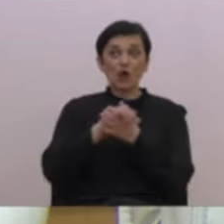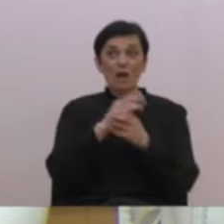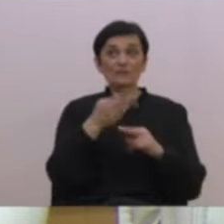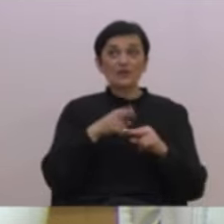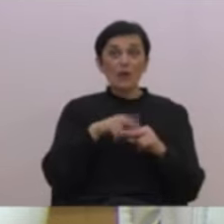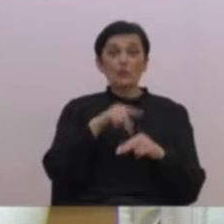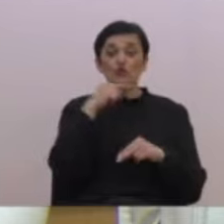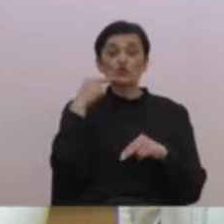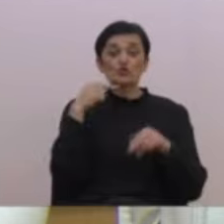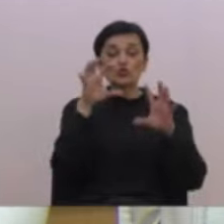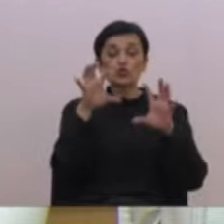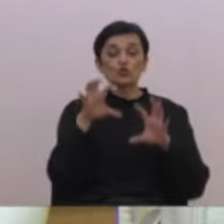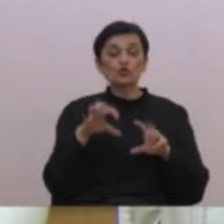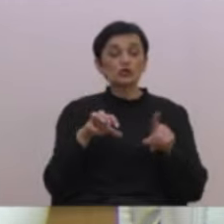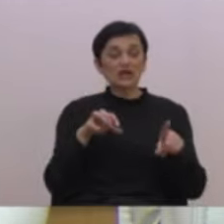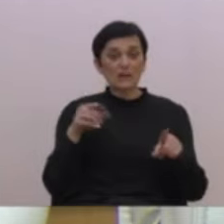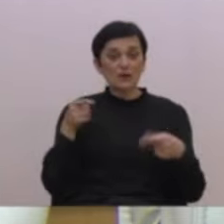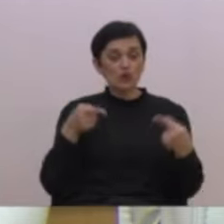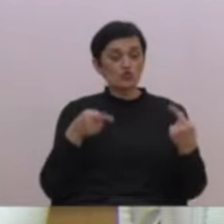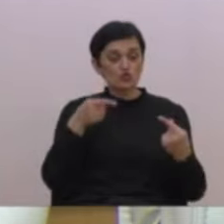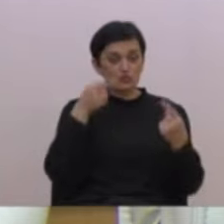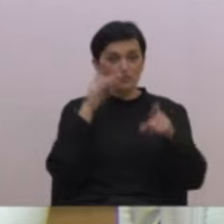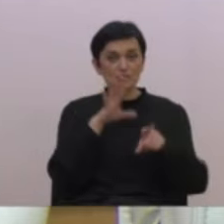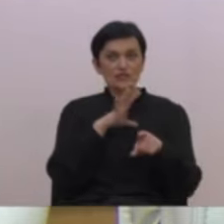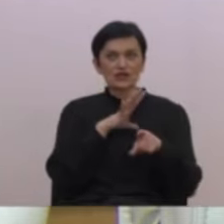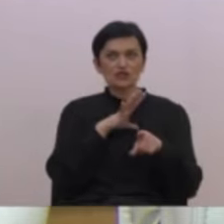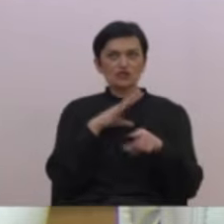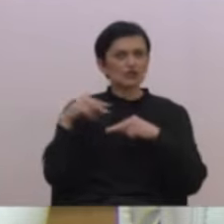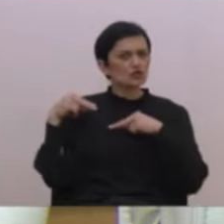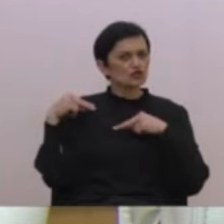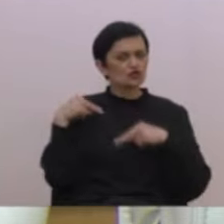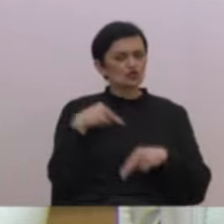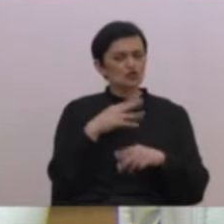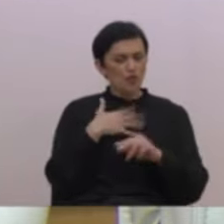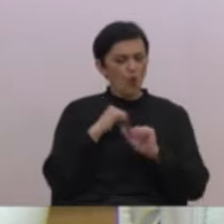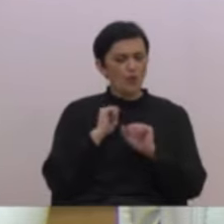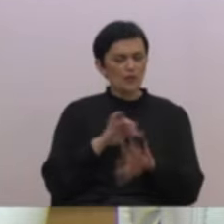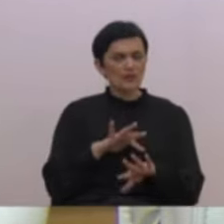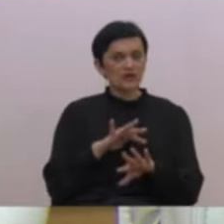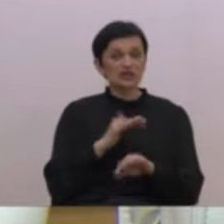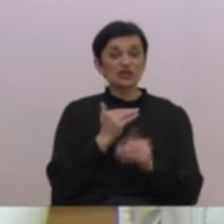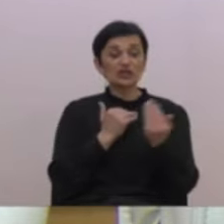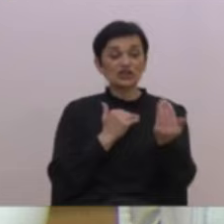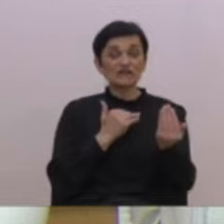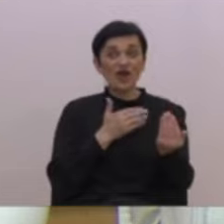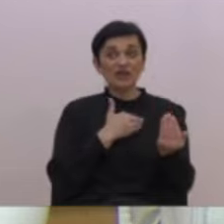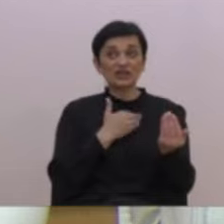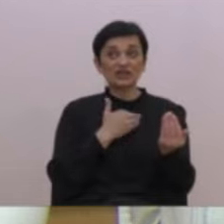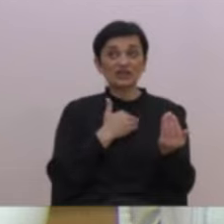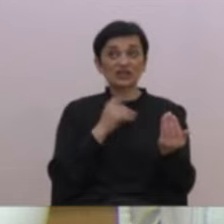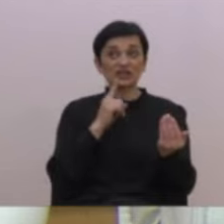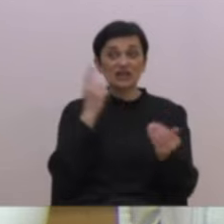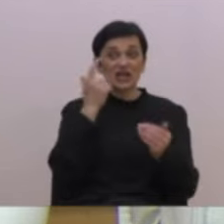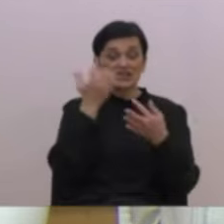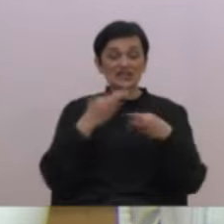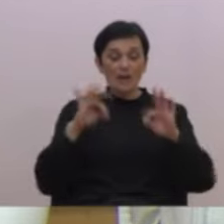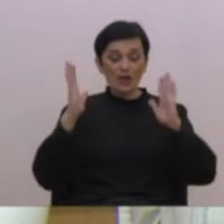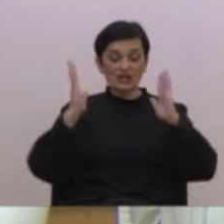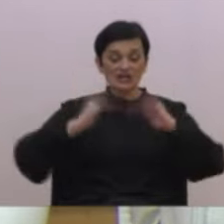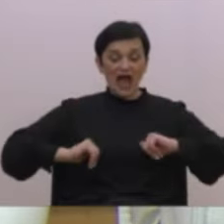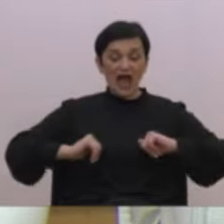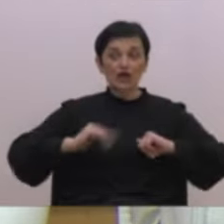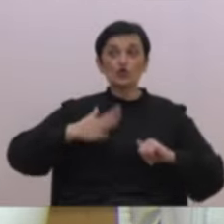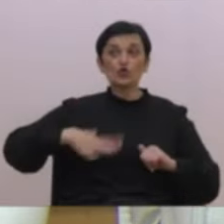რუსულ კანონმდებლობას უპირისპირდებოდა თავდაუზოგავი შრომით მათ შორის. და თქვენ გინდათ, რომ დემოკრატია დაანგრიოთ და ამ